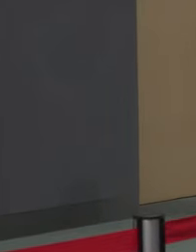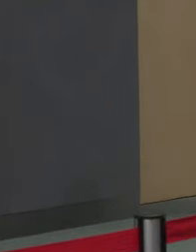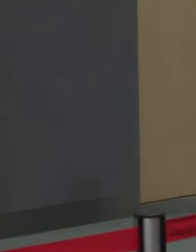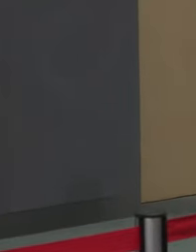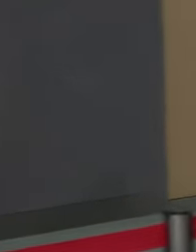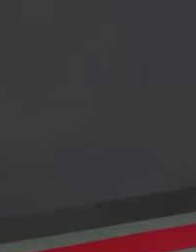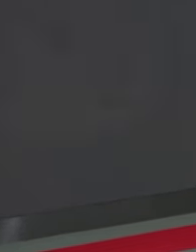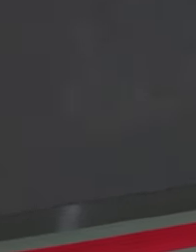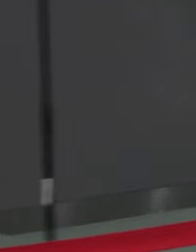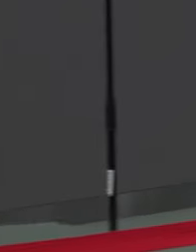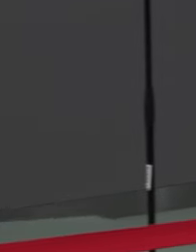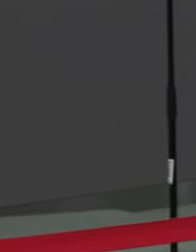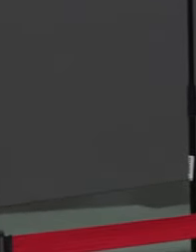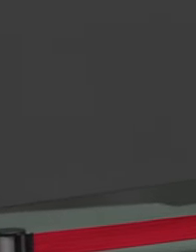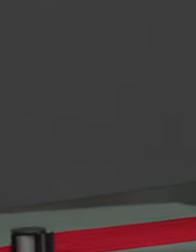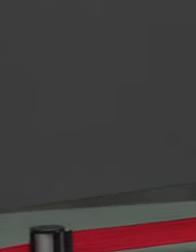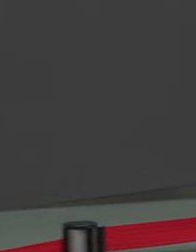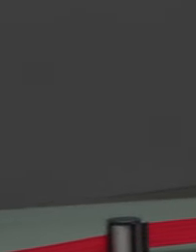響鐘響鐘響鐘